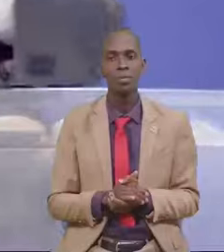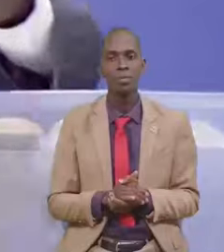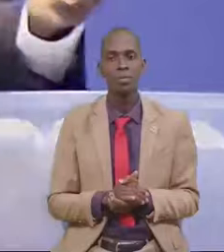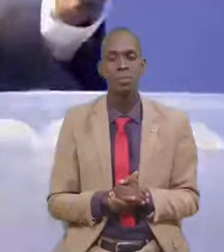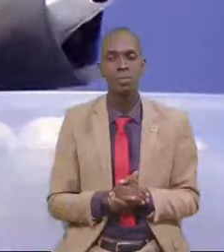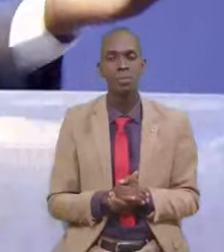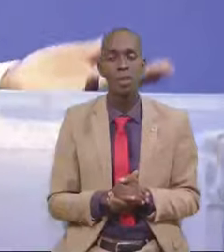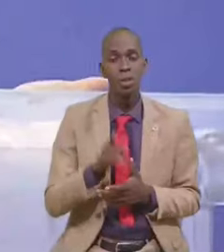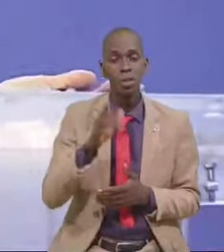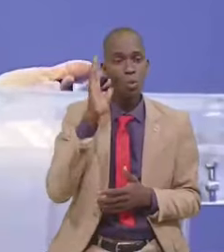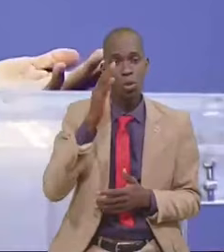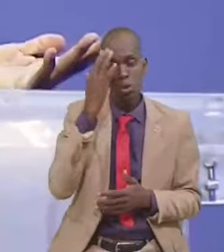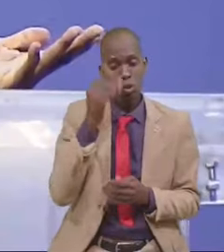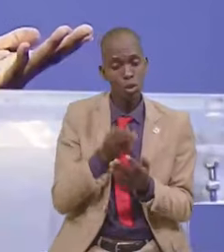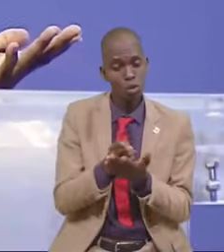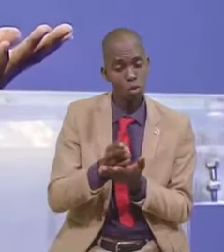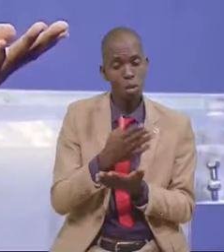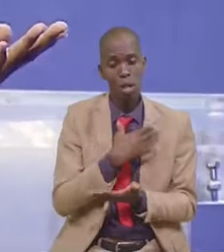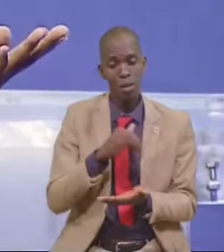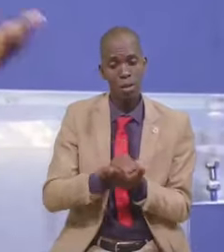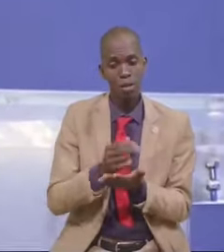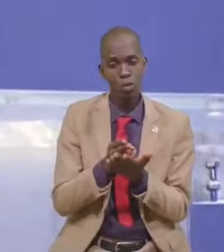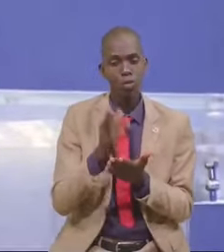Vous connaîtrez la vérité et la vérité vous affranchira.